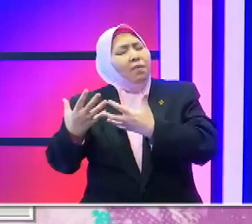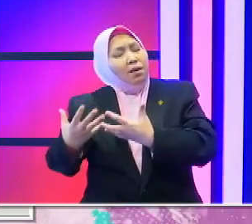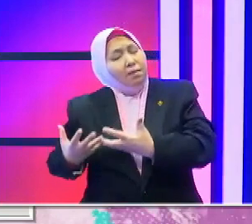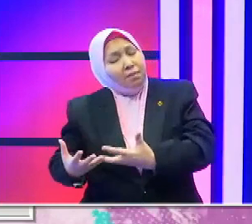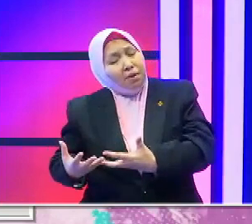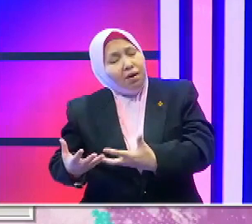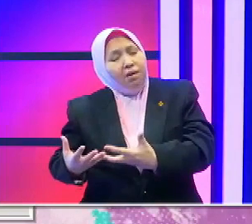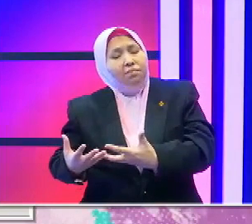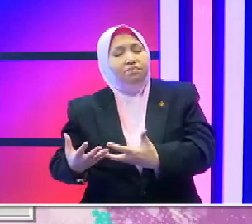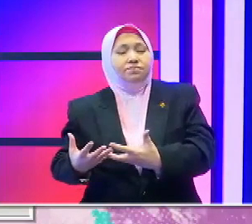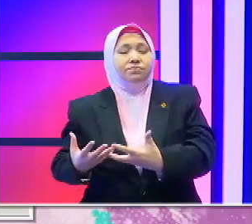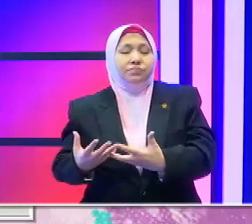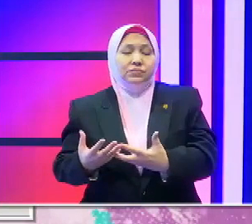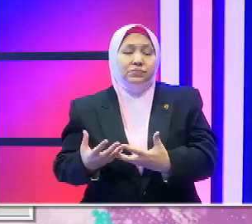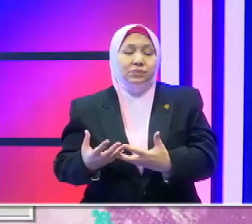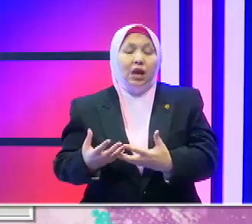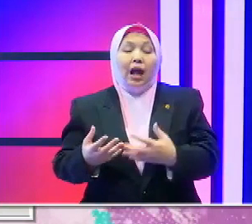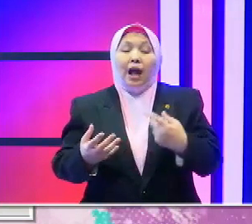حملنا